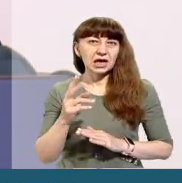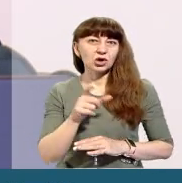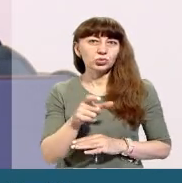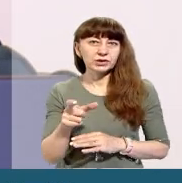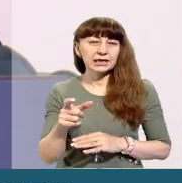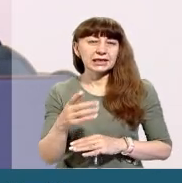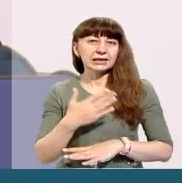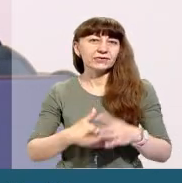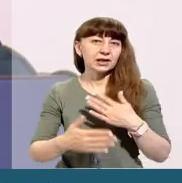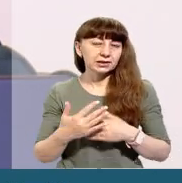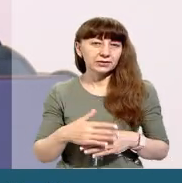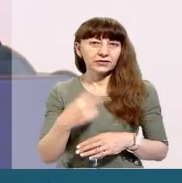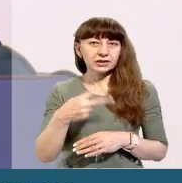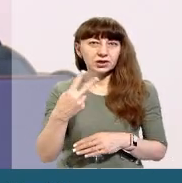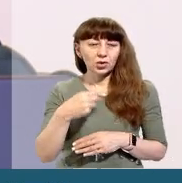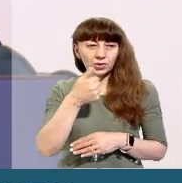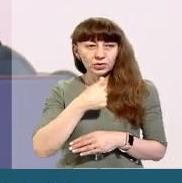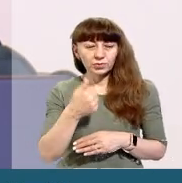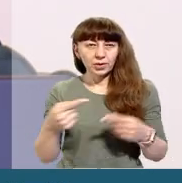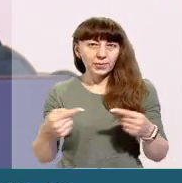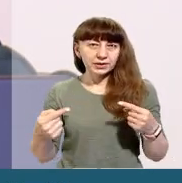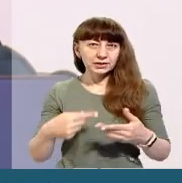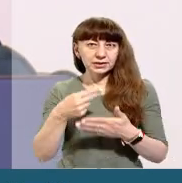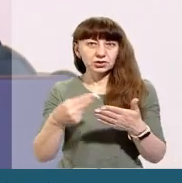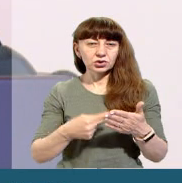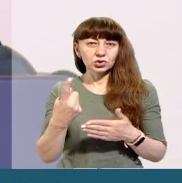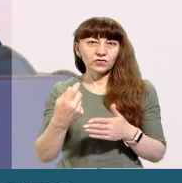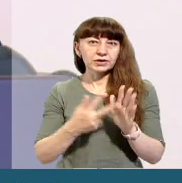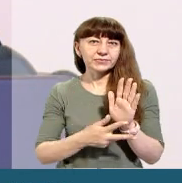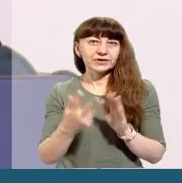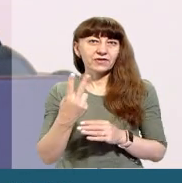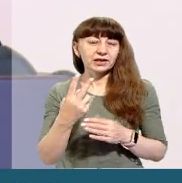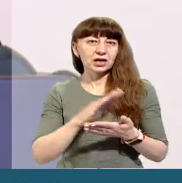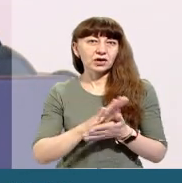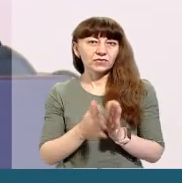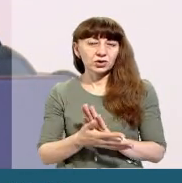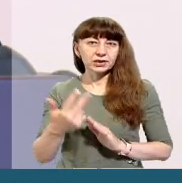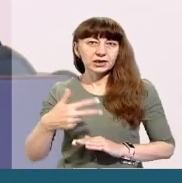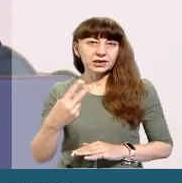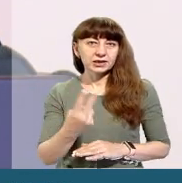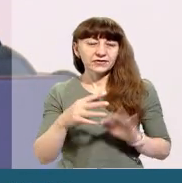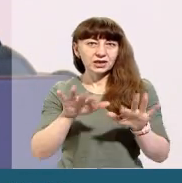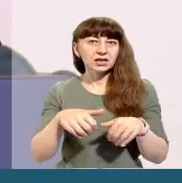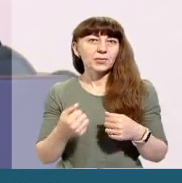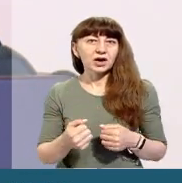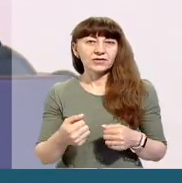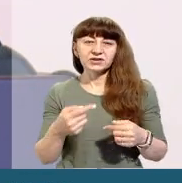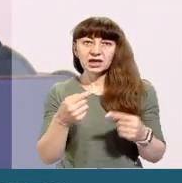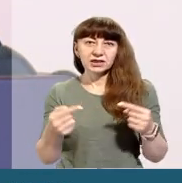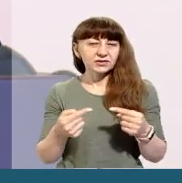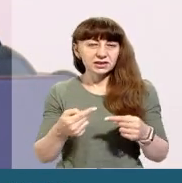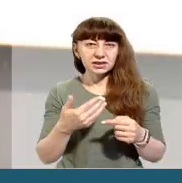тең мүмкіндік болмауының себебінен 32-сін қайтарып алдық. 2023 жылы 185 декларация келісілді, 21-і қайтарып